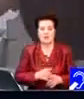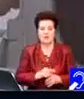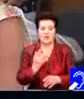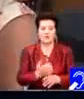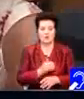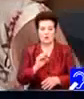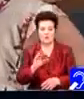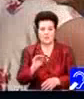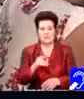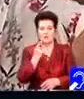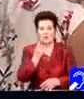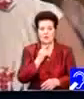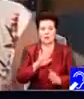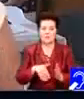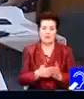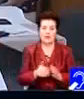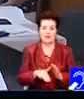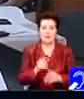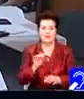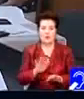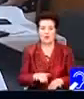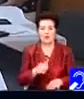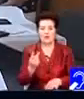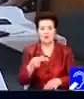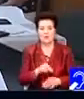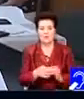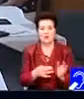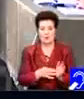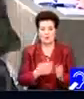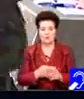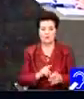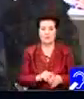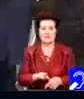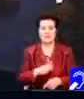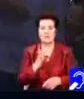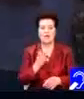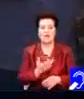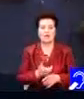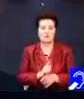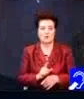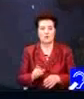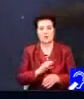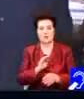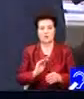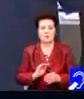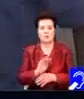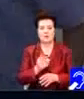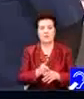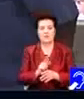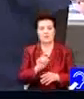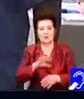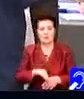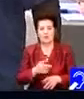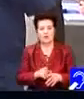avea un mandat de doar un an, adică până la alegerile locale din 2019. Și asta pentru că astăzi doar este suplinit mandatul rămas vacant